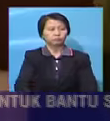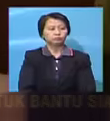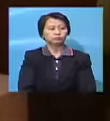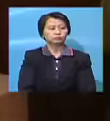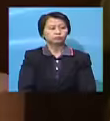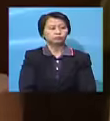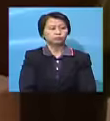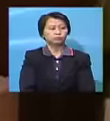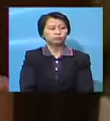berkenaan